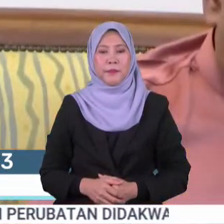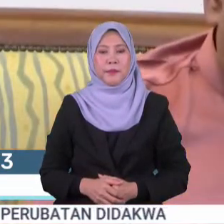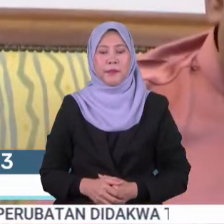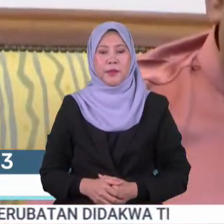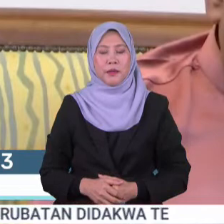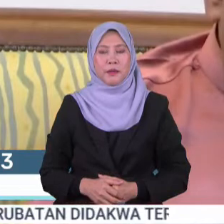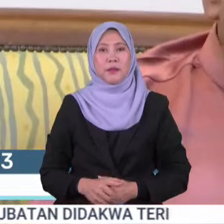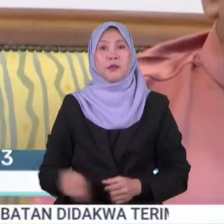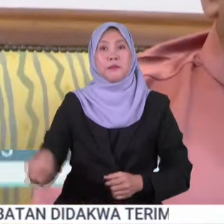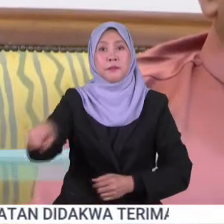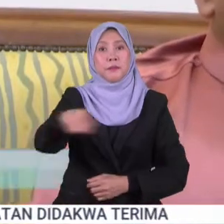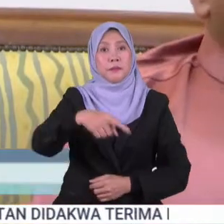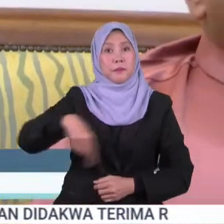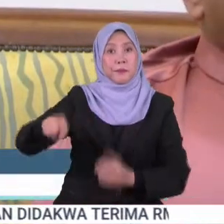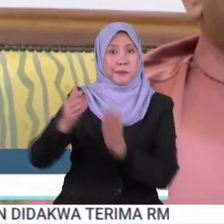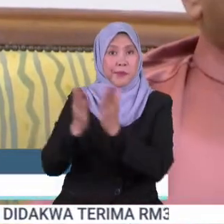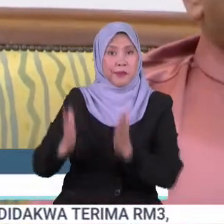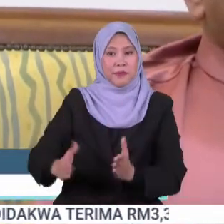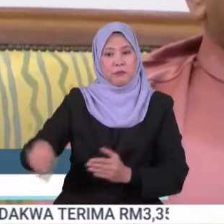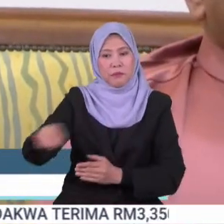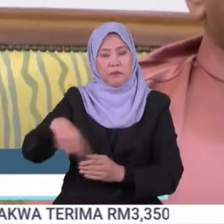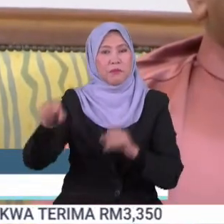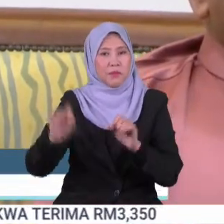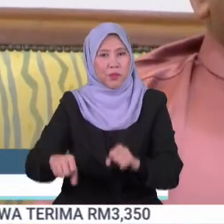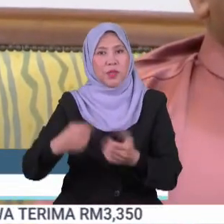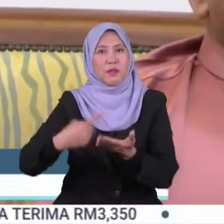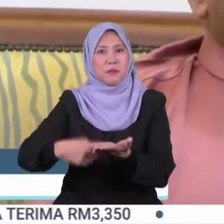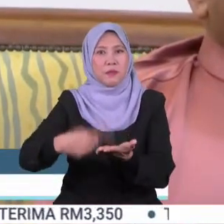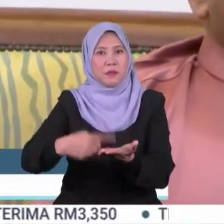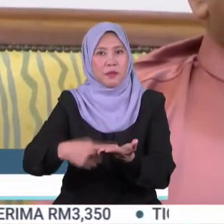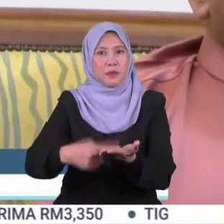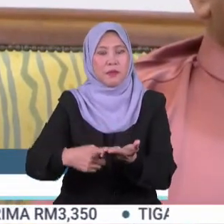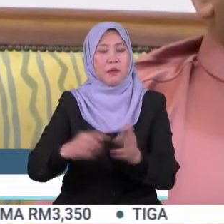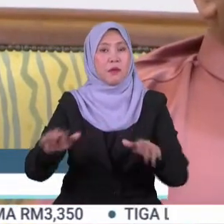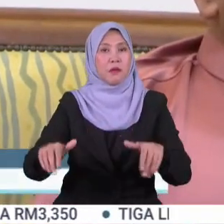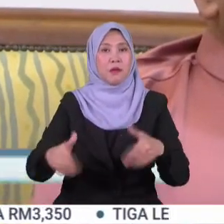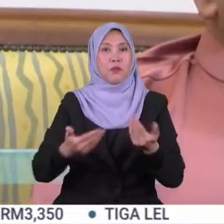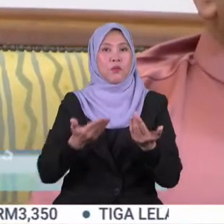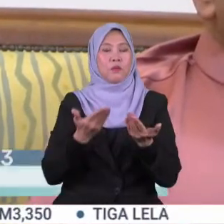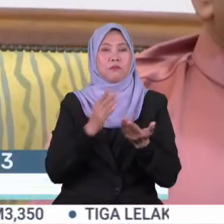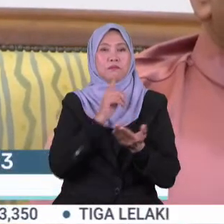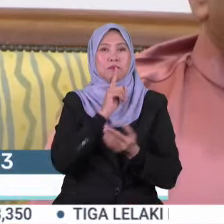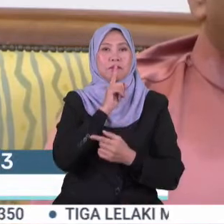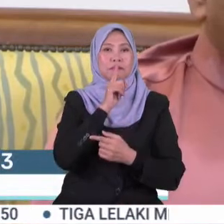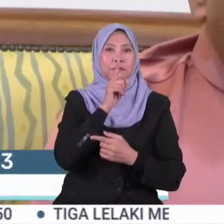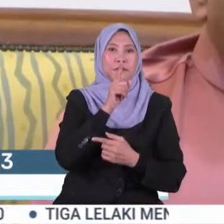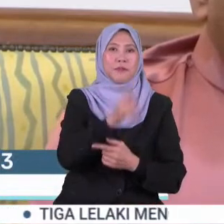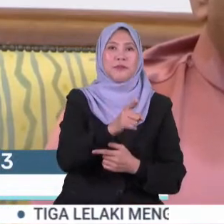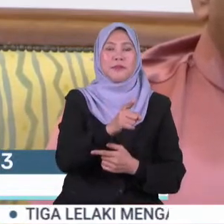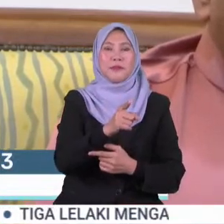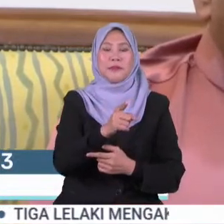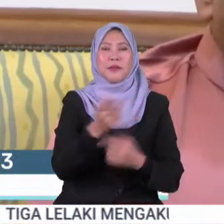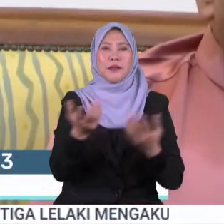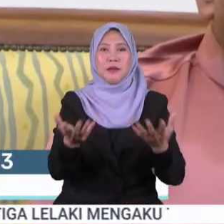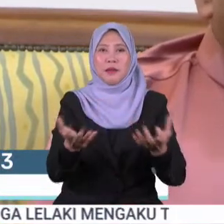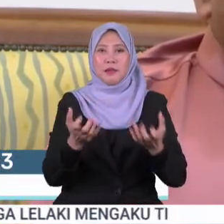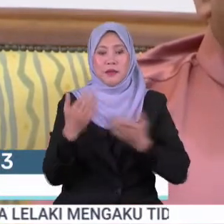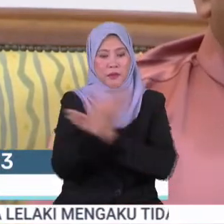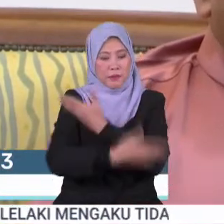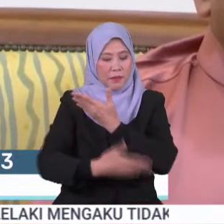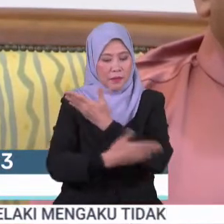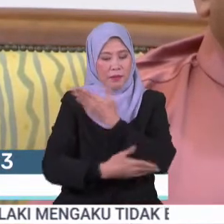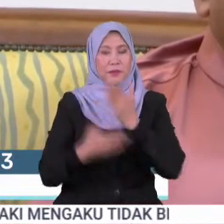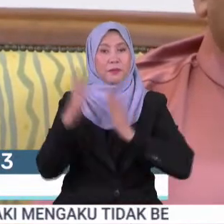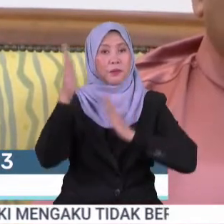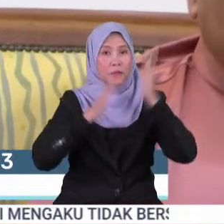Mereka dapat berbincang dan mana yang saya kata tadi, bagaimana untuk merealisasikan dan hasrat negara sebagai